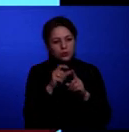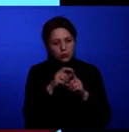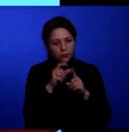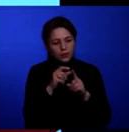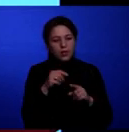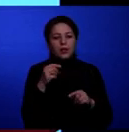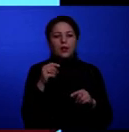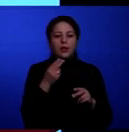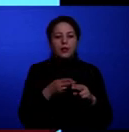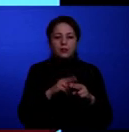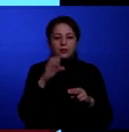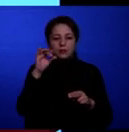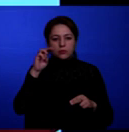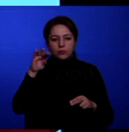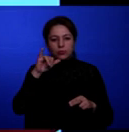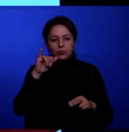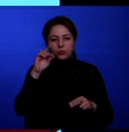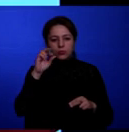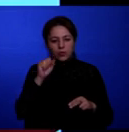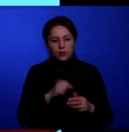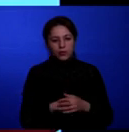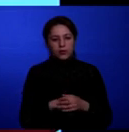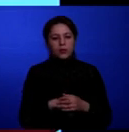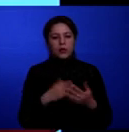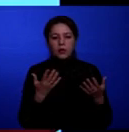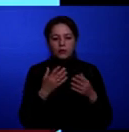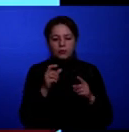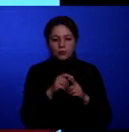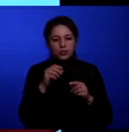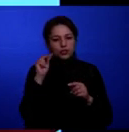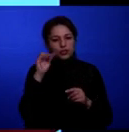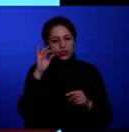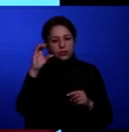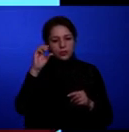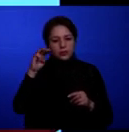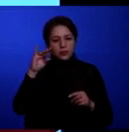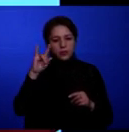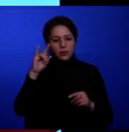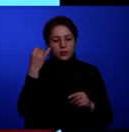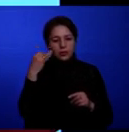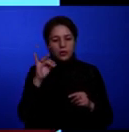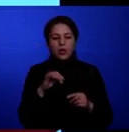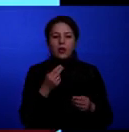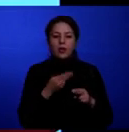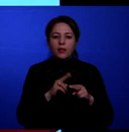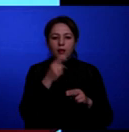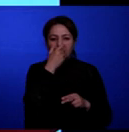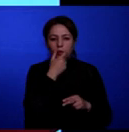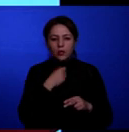стужа какое слово заменит слова чистый-чистый это аккуратный